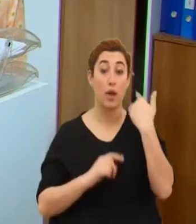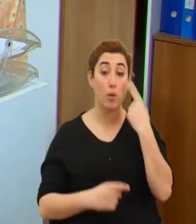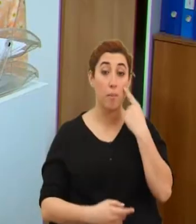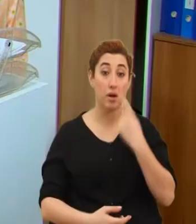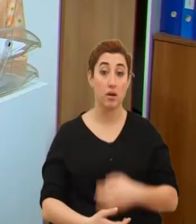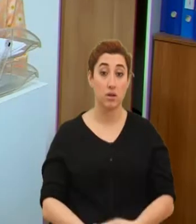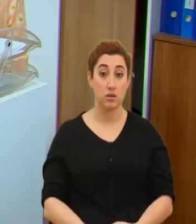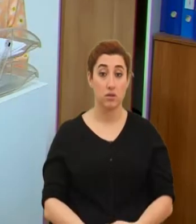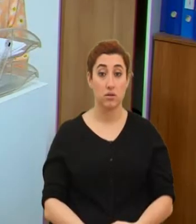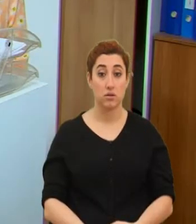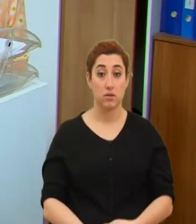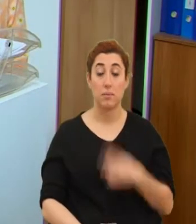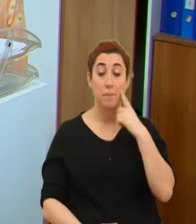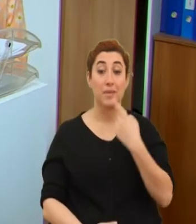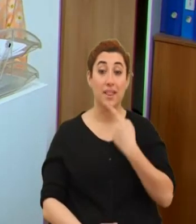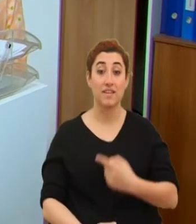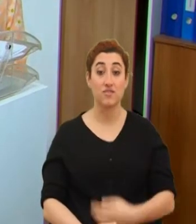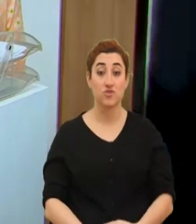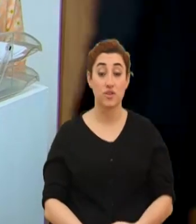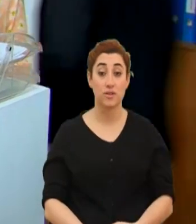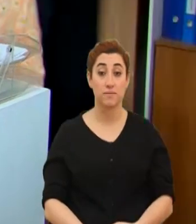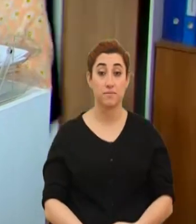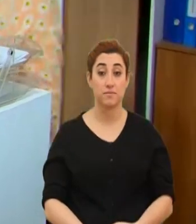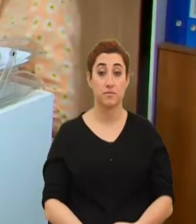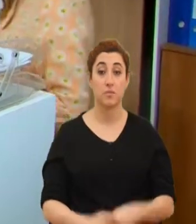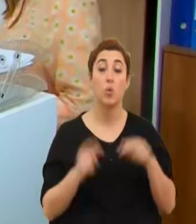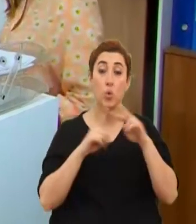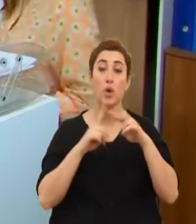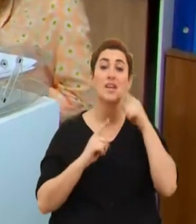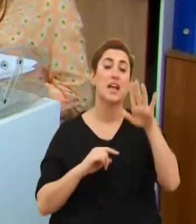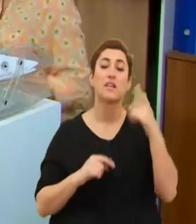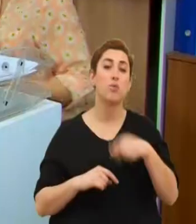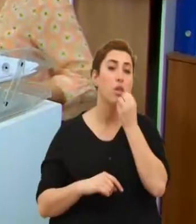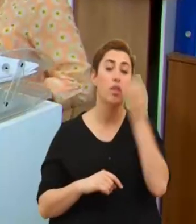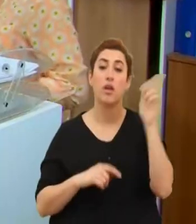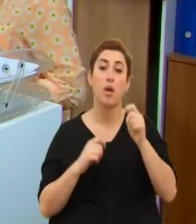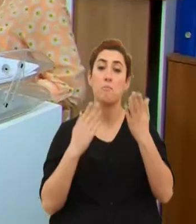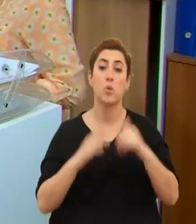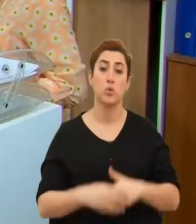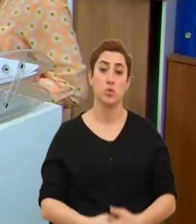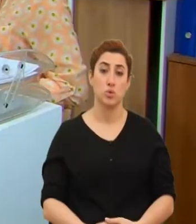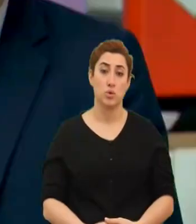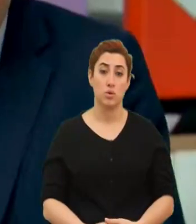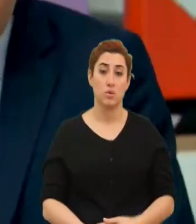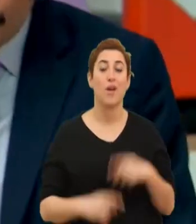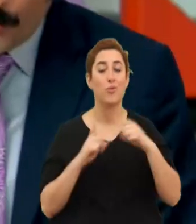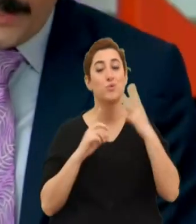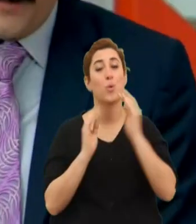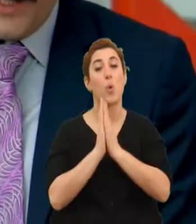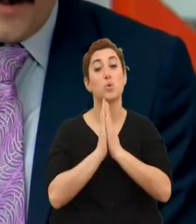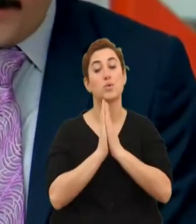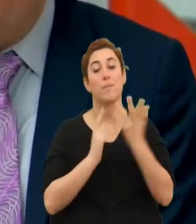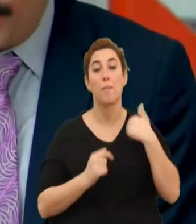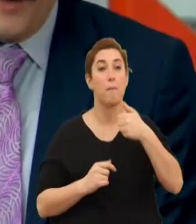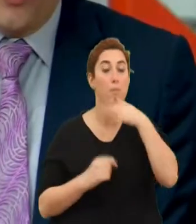bak. Bakalım ne diyecek. Nurhan, sen nasıl böyle bir şey babama söylersin Allah aşkına ya? Ya Tuğba, çok özür